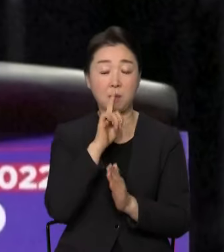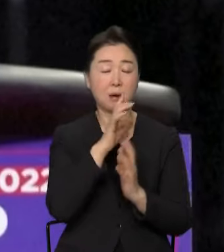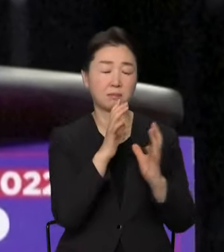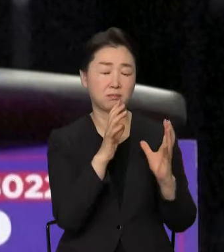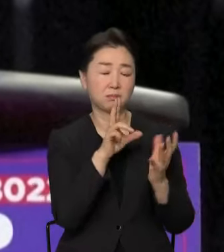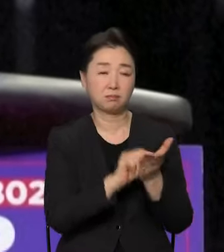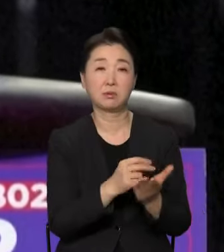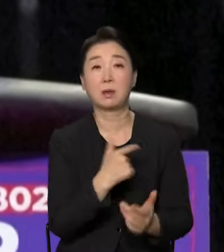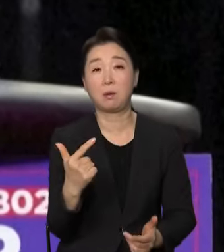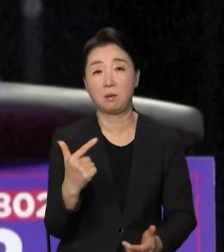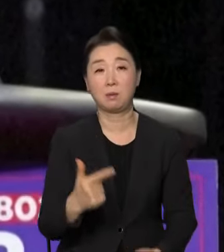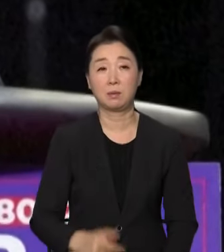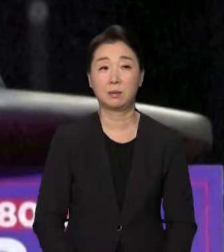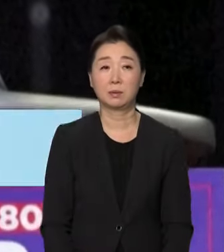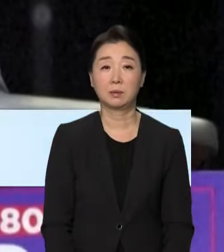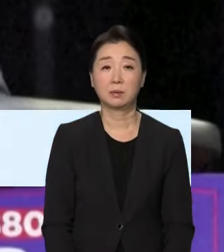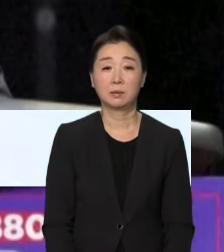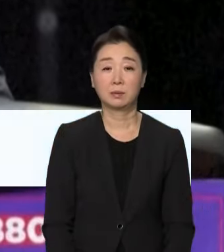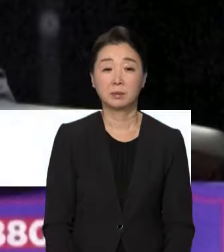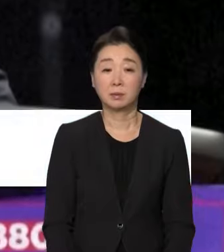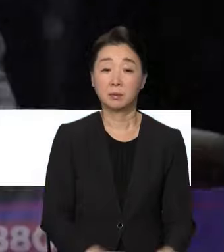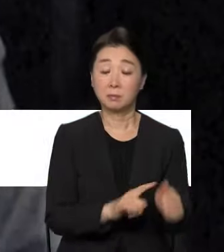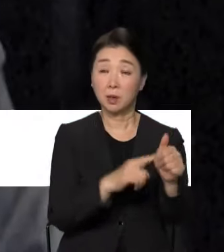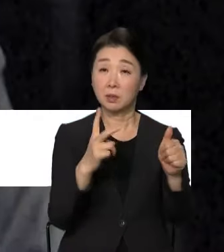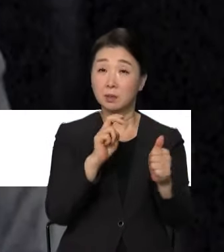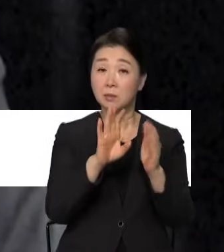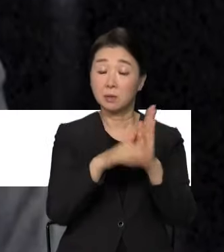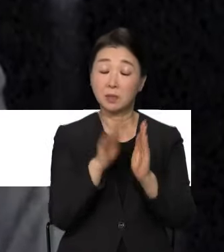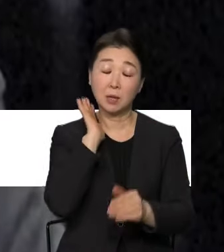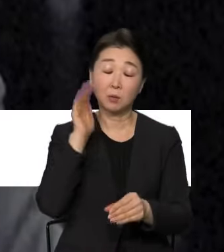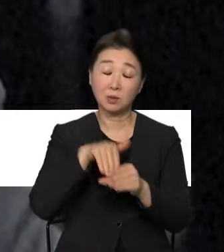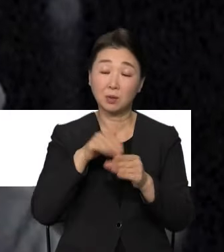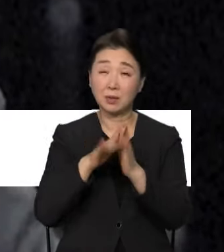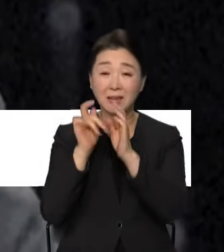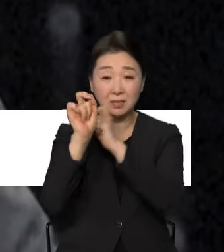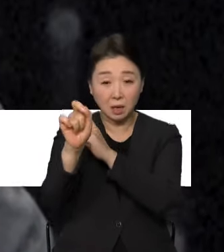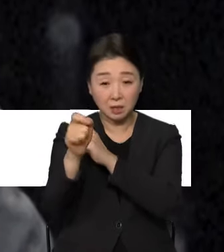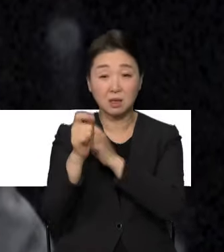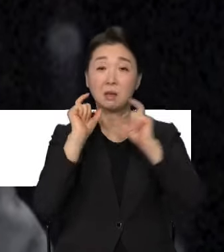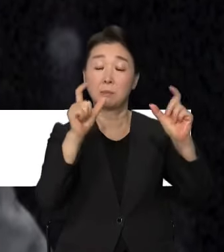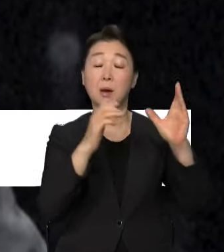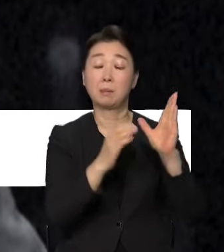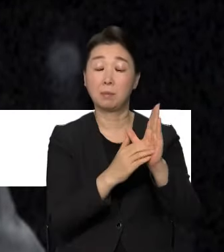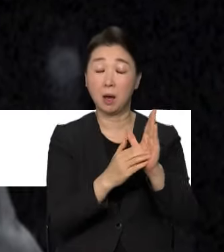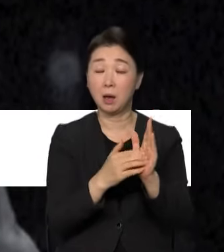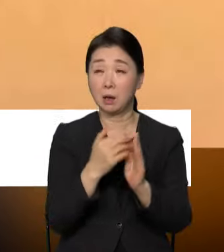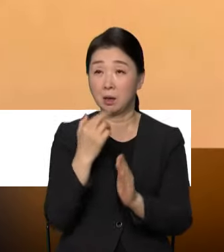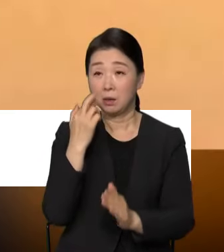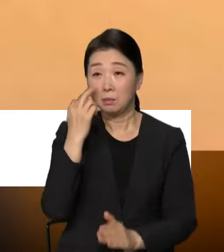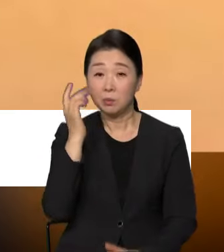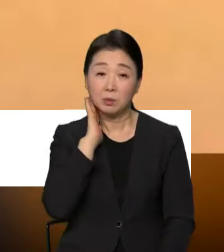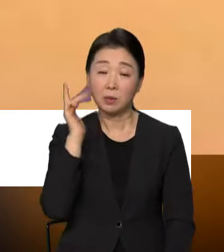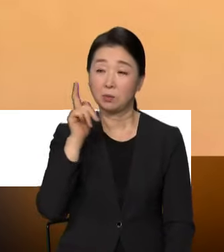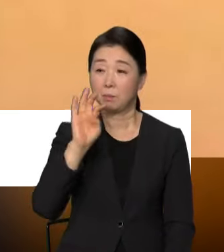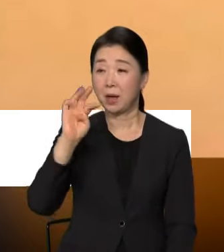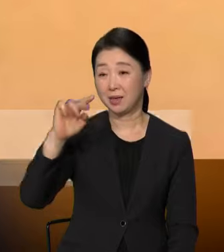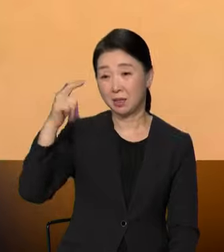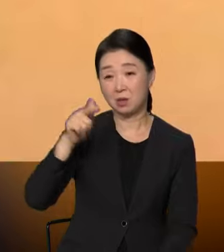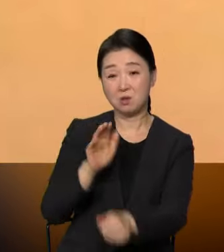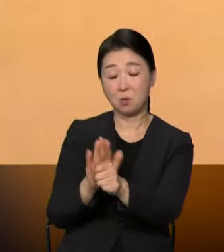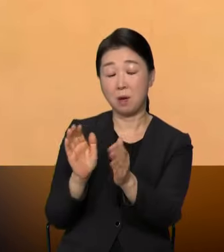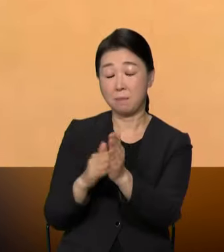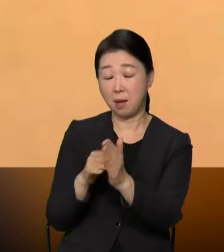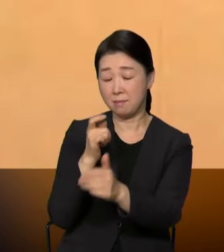미국 언론의 지적입니다. 파텔은 2020년 대선을 사기로 규정하고 바이든을 도운 언론인을 추적해